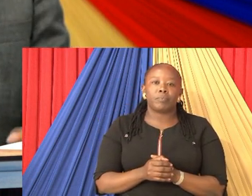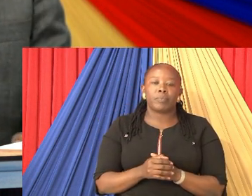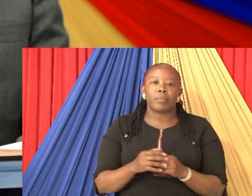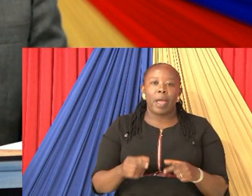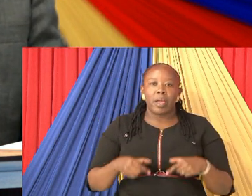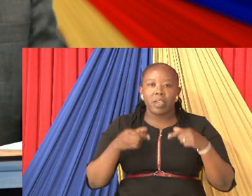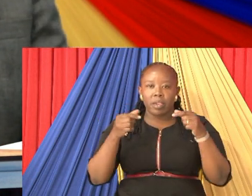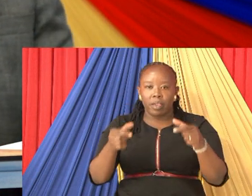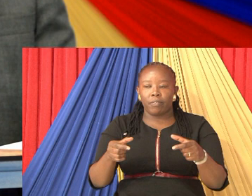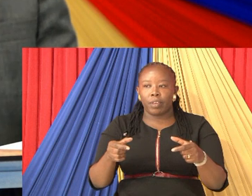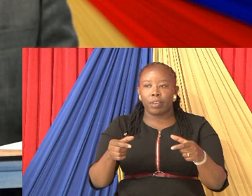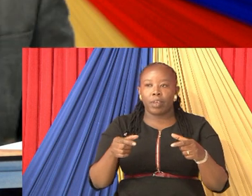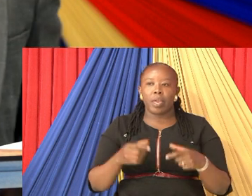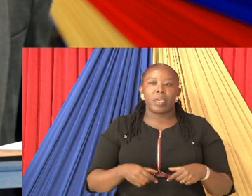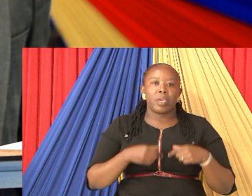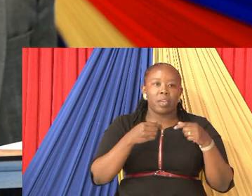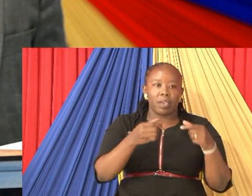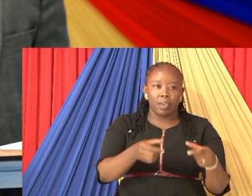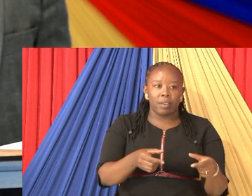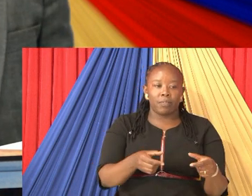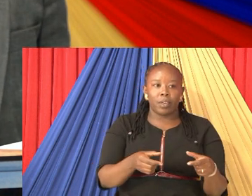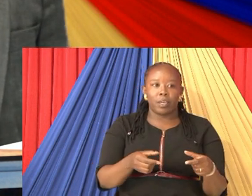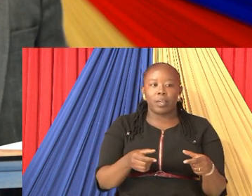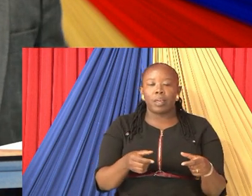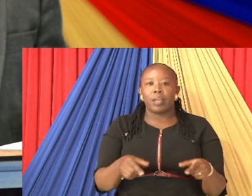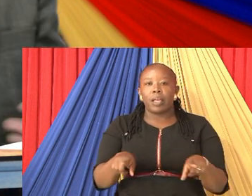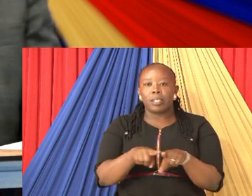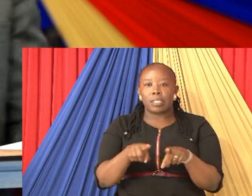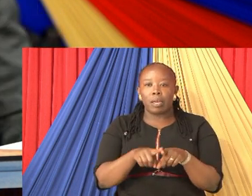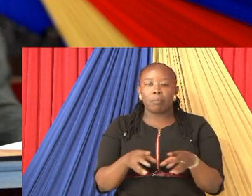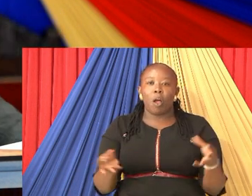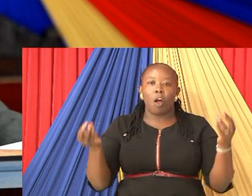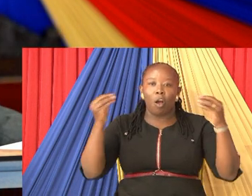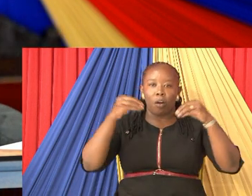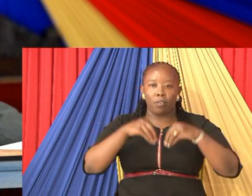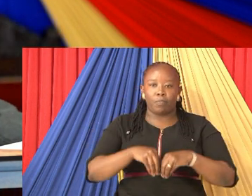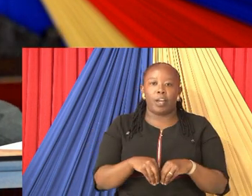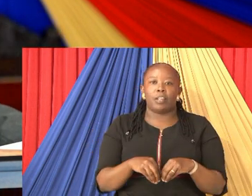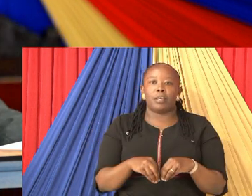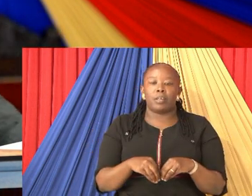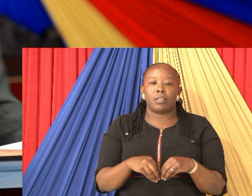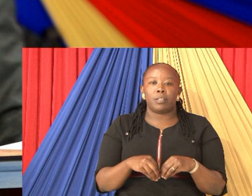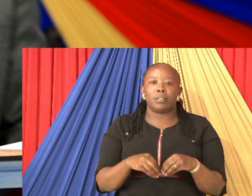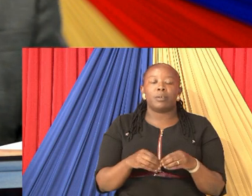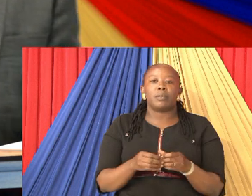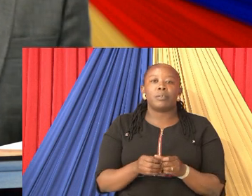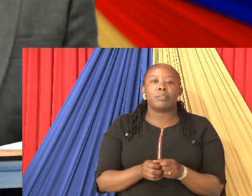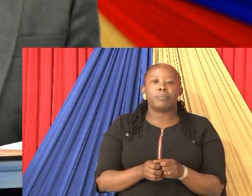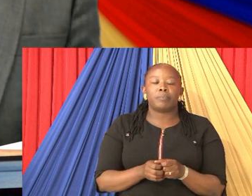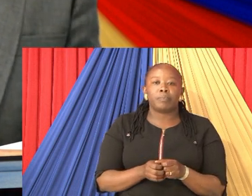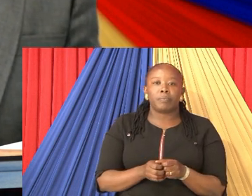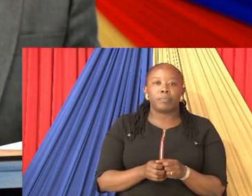giving. Giving an offering. Na Saburi 50 inaongea juu ya